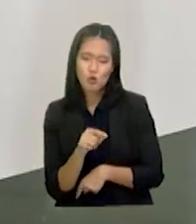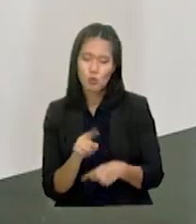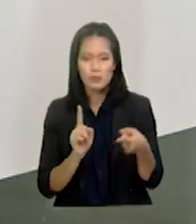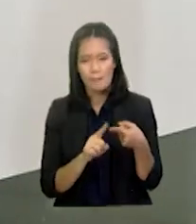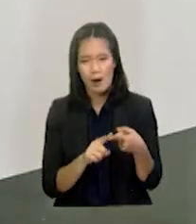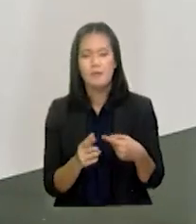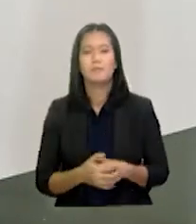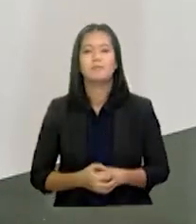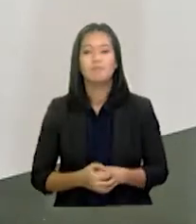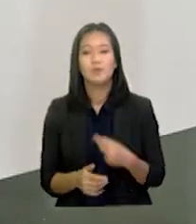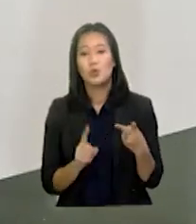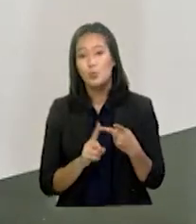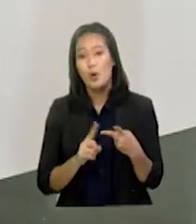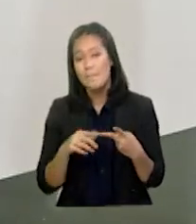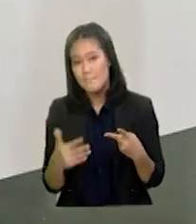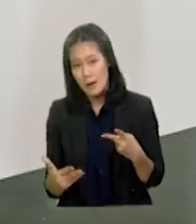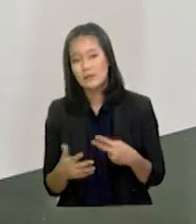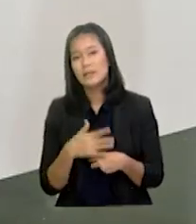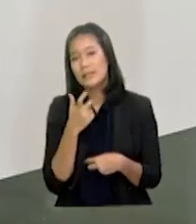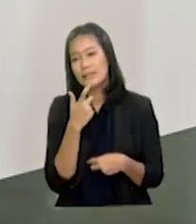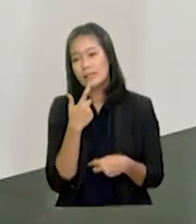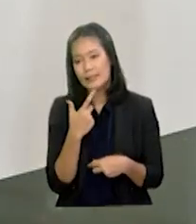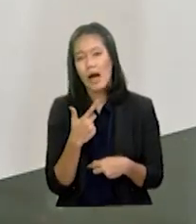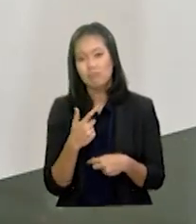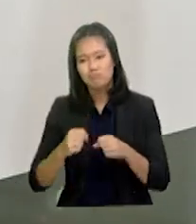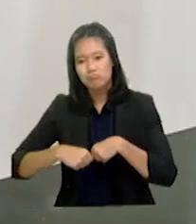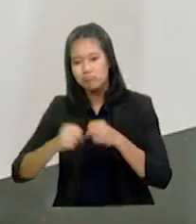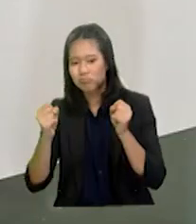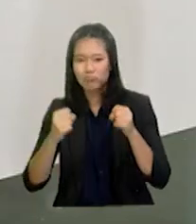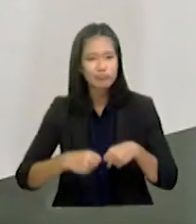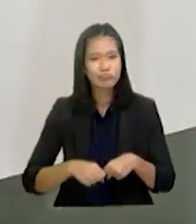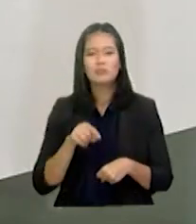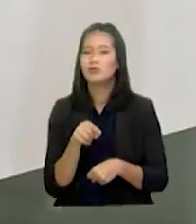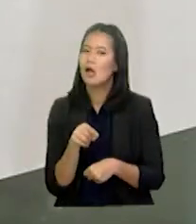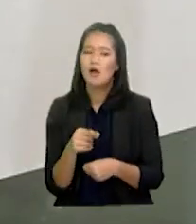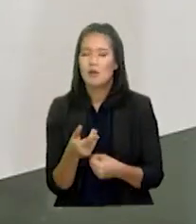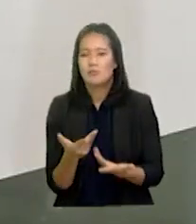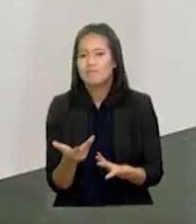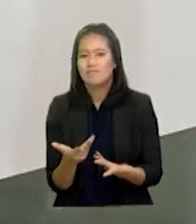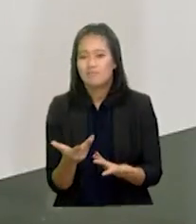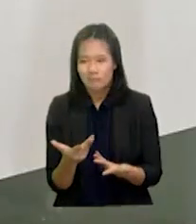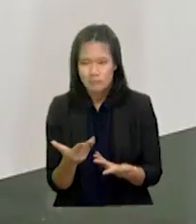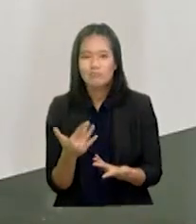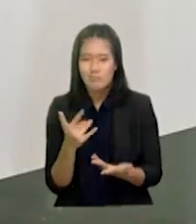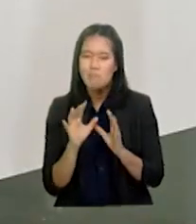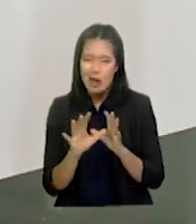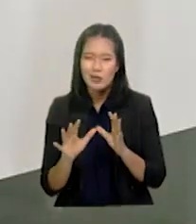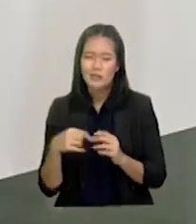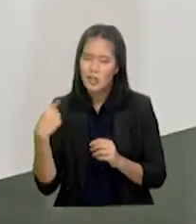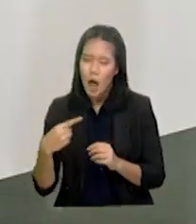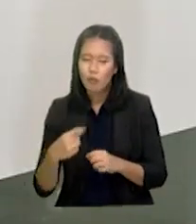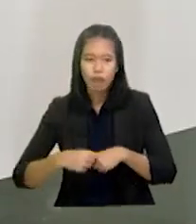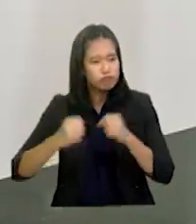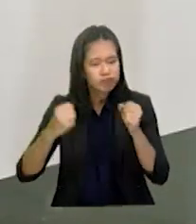pertama. Kemudian yang kedua, terkait dengan kontroversi tadi, tentu saja ini juga sesuatu yang terus jadi perdebatan.